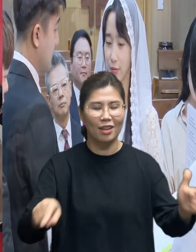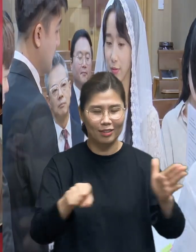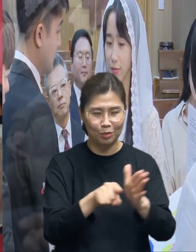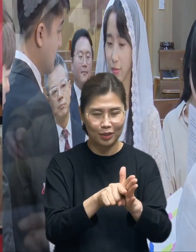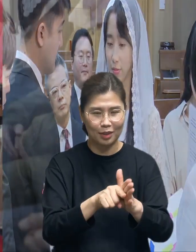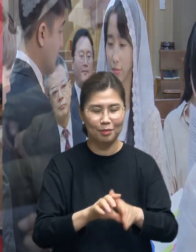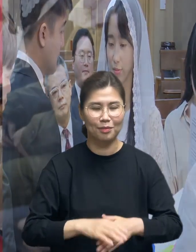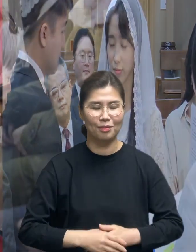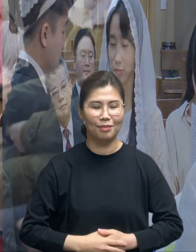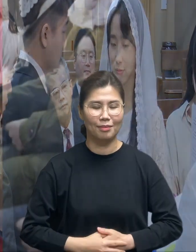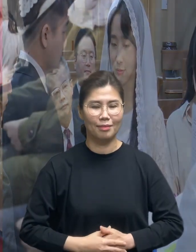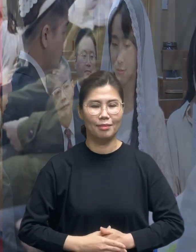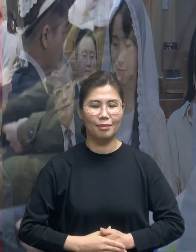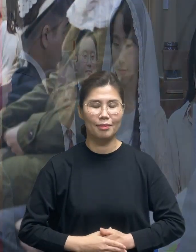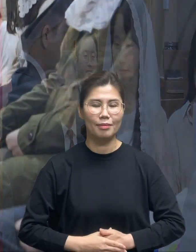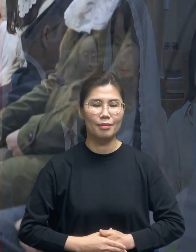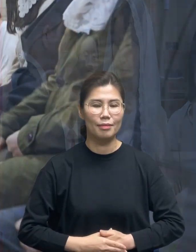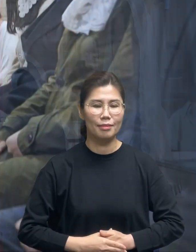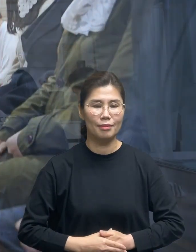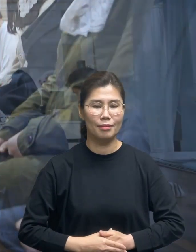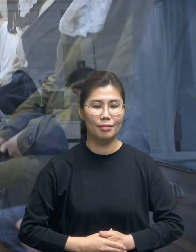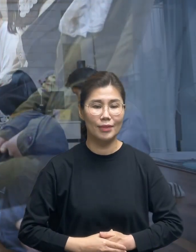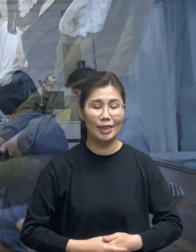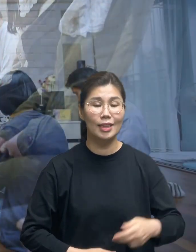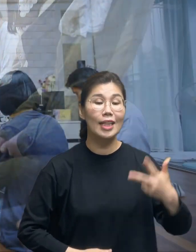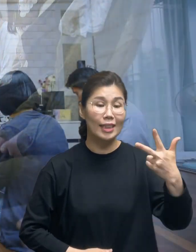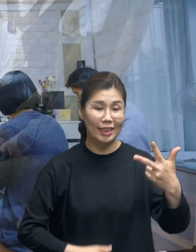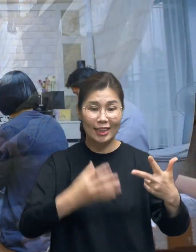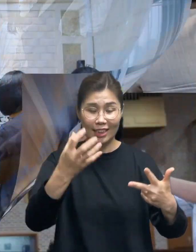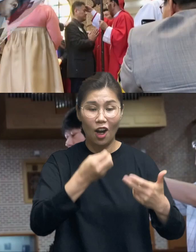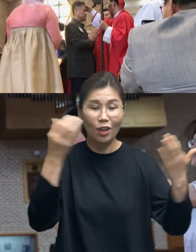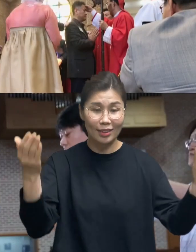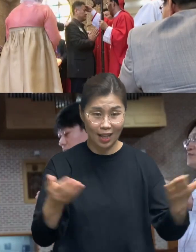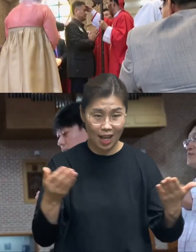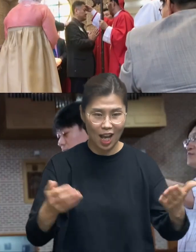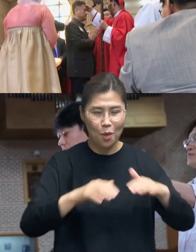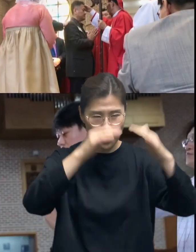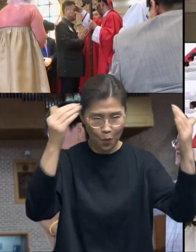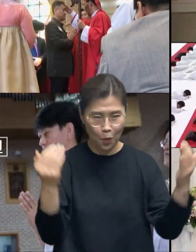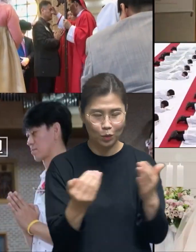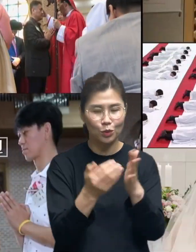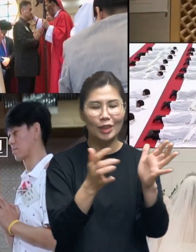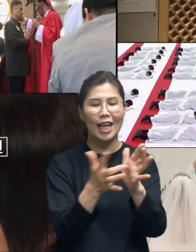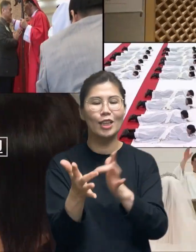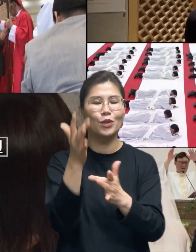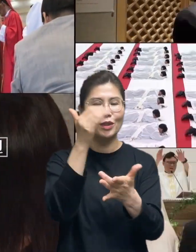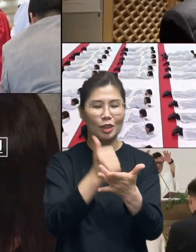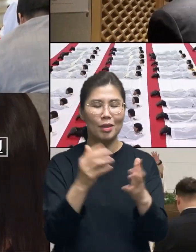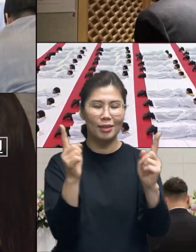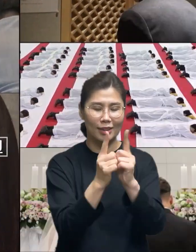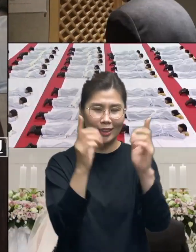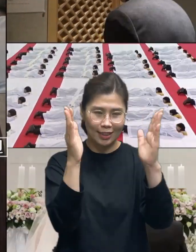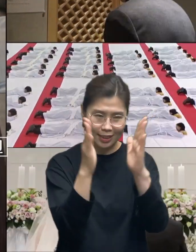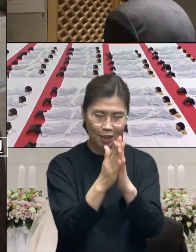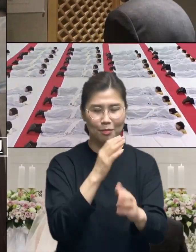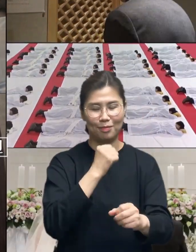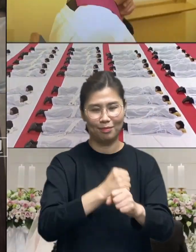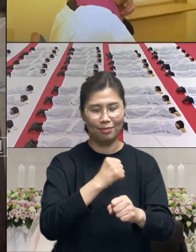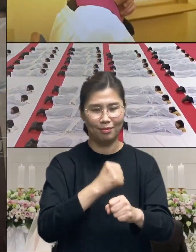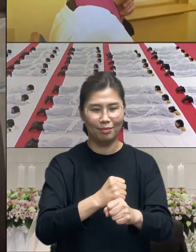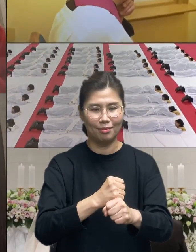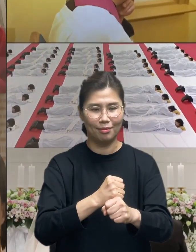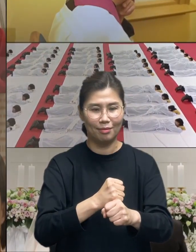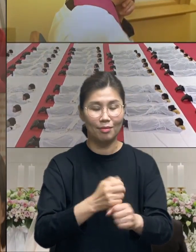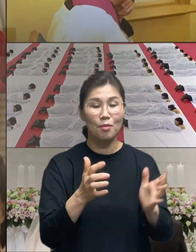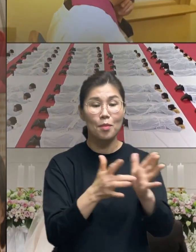다른 사람의 구원을 위한 것입니다 이 일곱 성사는 모두 예수님께서 친히 세우신